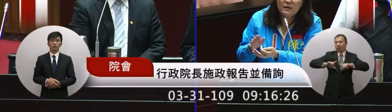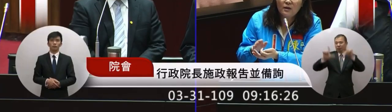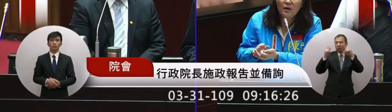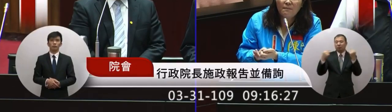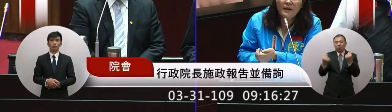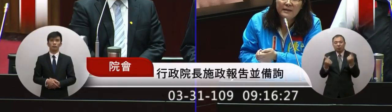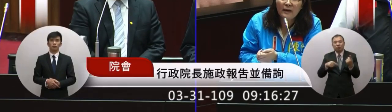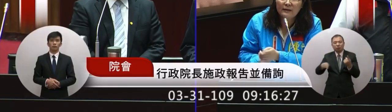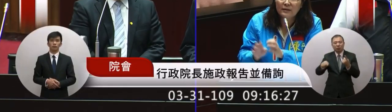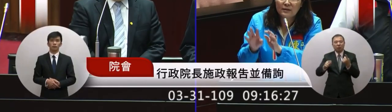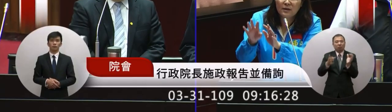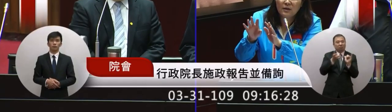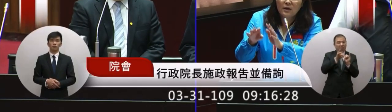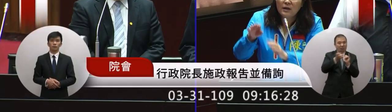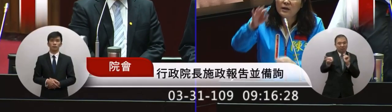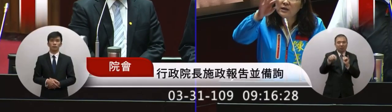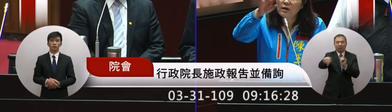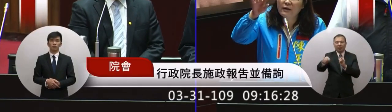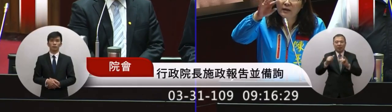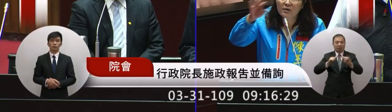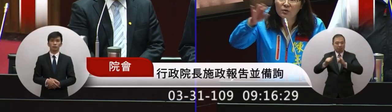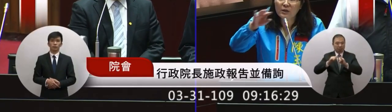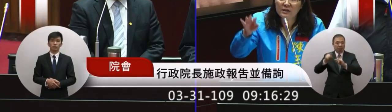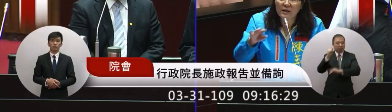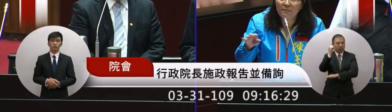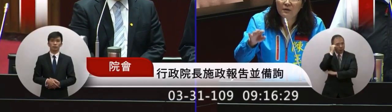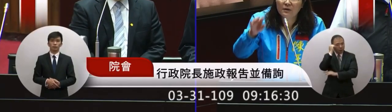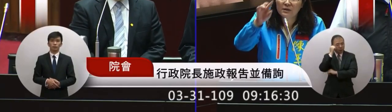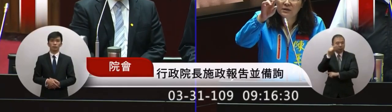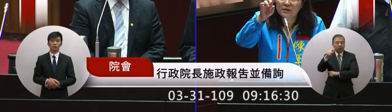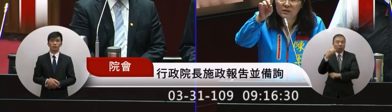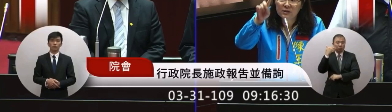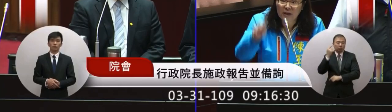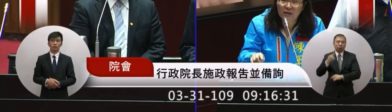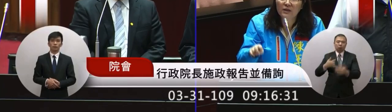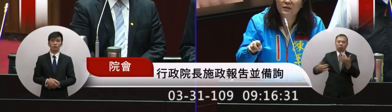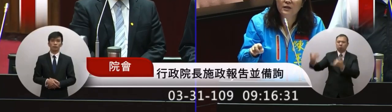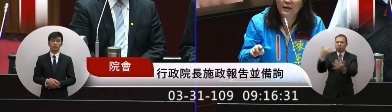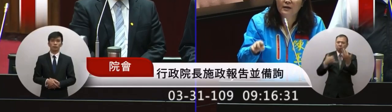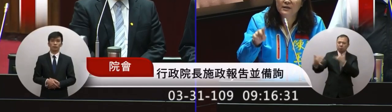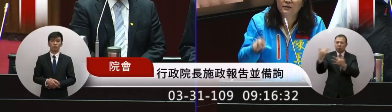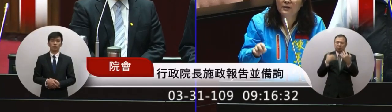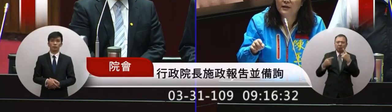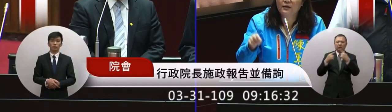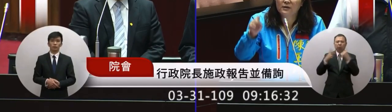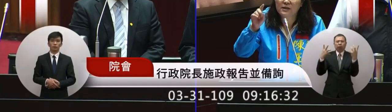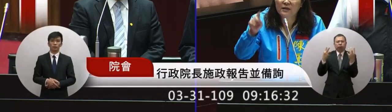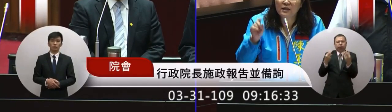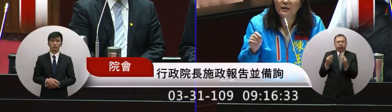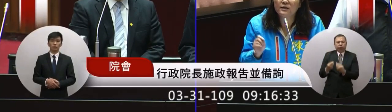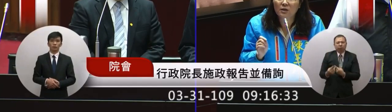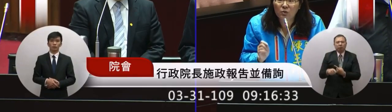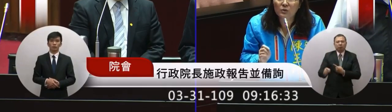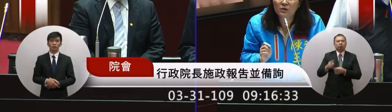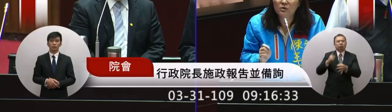啊，这些卖场啊，它的这个依照来客数的减低的这个量，降低的量，减低它的这个租金收